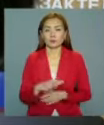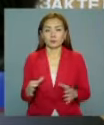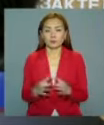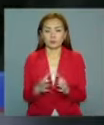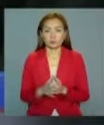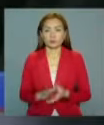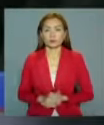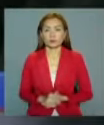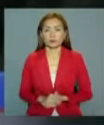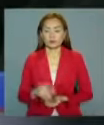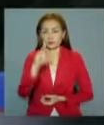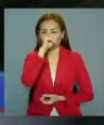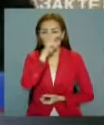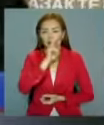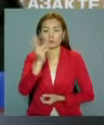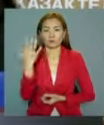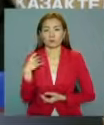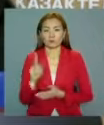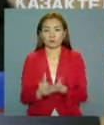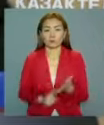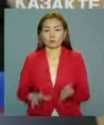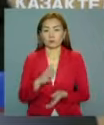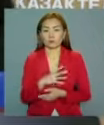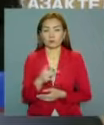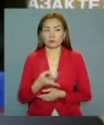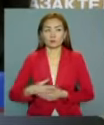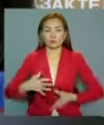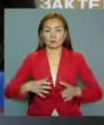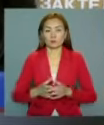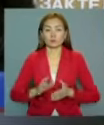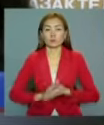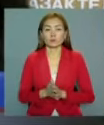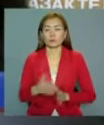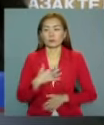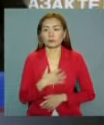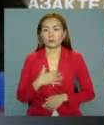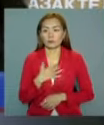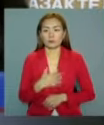орталығының ұжымы осыдан 1-2 ай бұрын өтінім жолдап, Атырау өңірінде бұндай аса